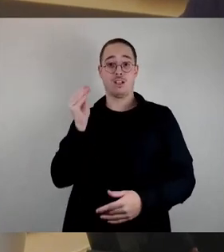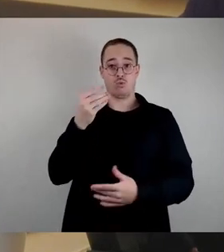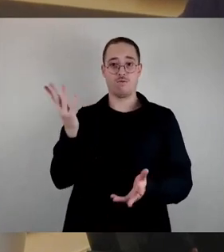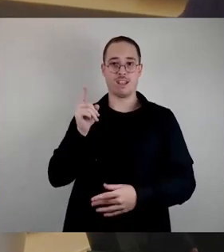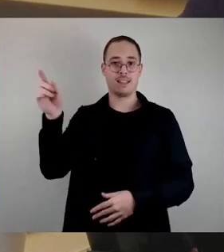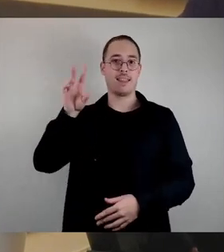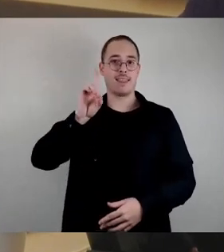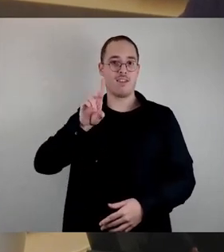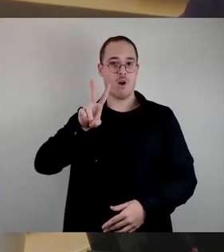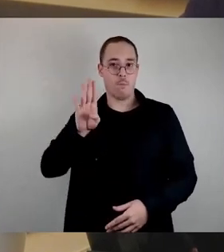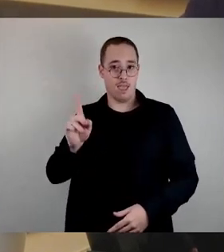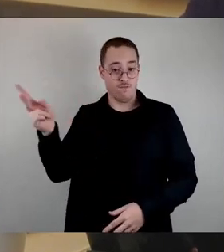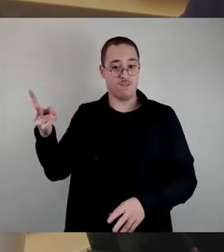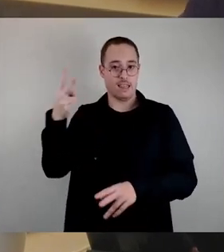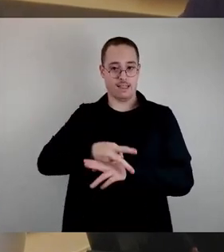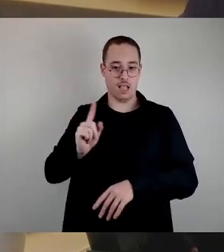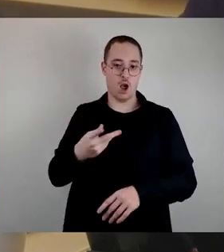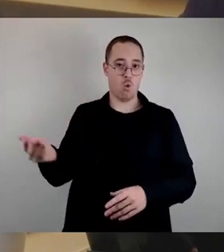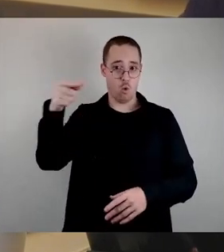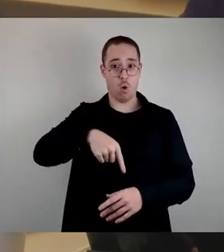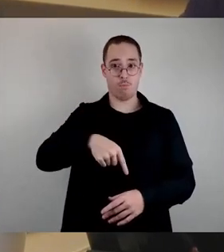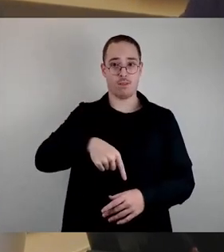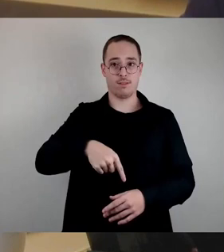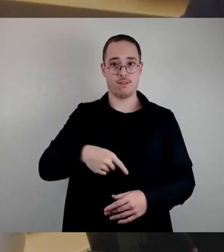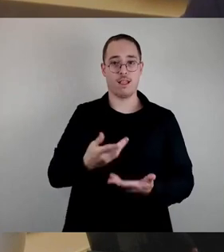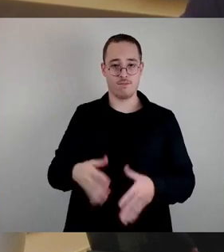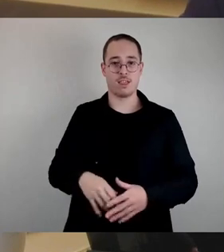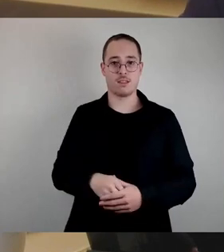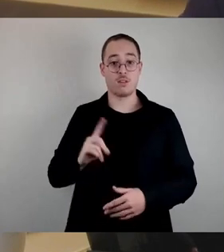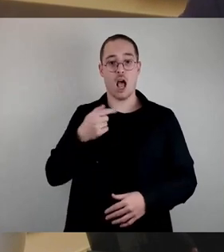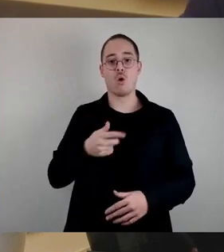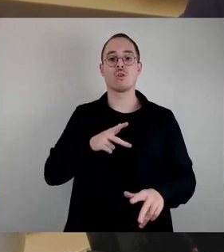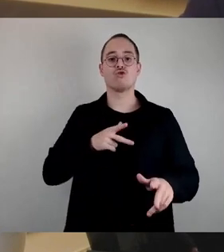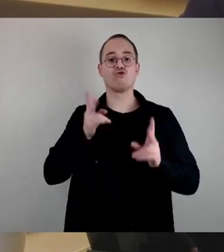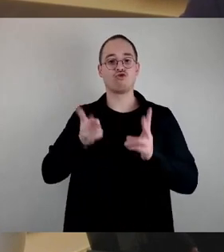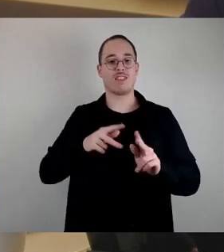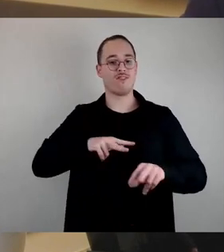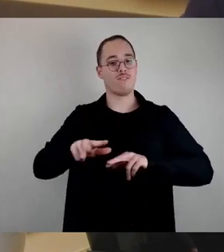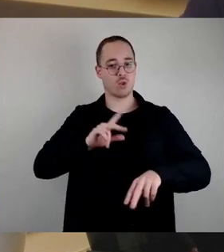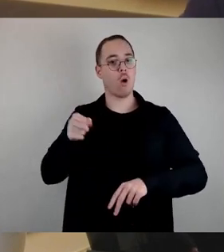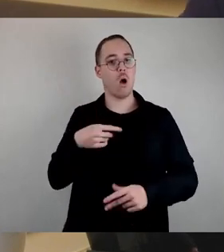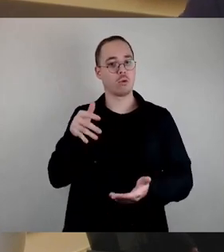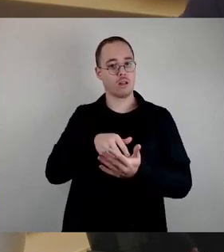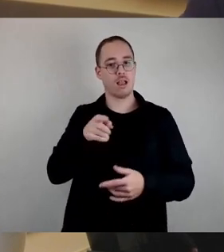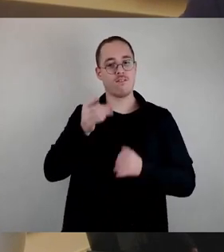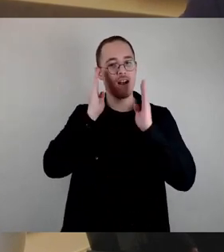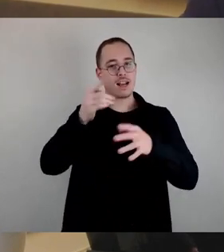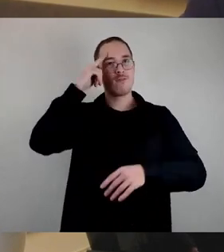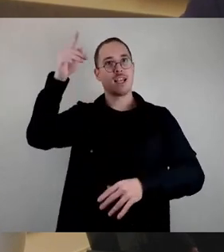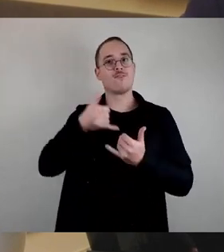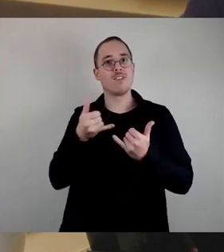haben, was fachlich für Dinge erforderlich sind. Ich habe nur an einem der Treffen teilgenommen,